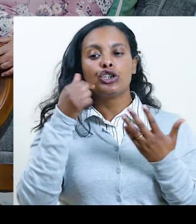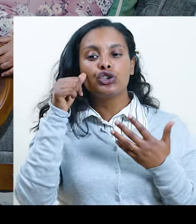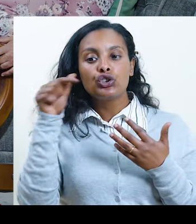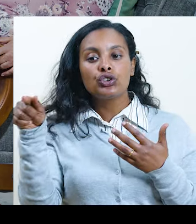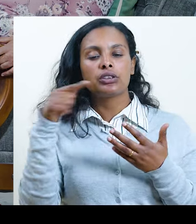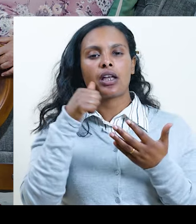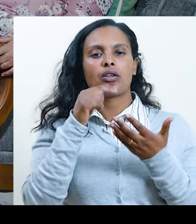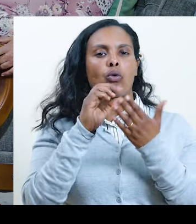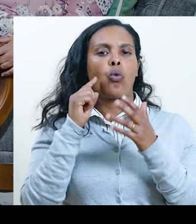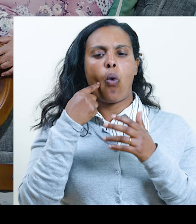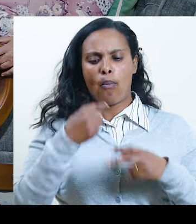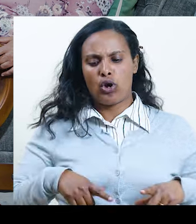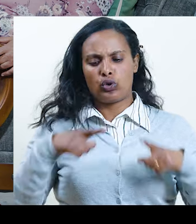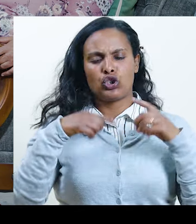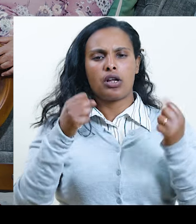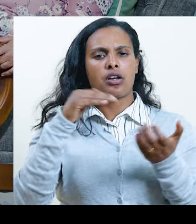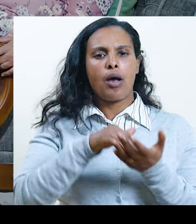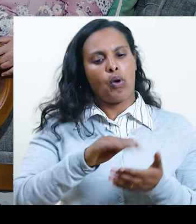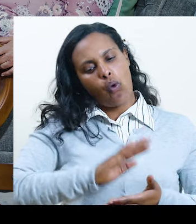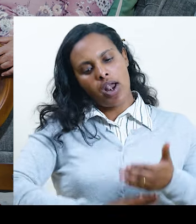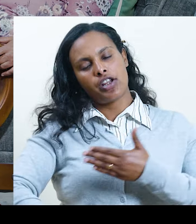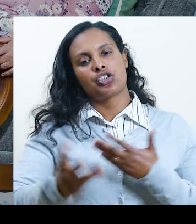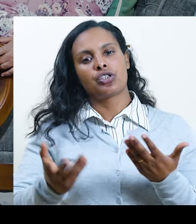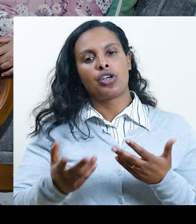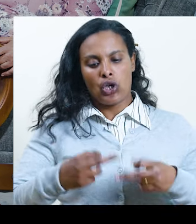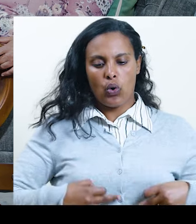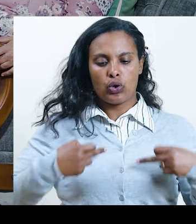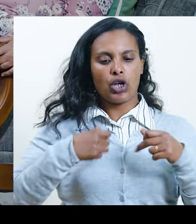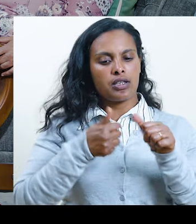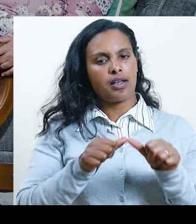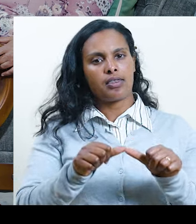እቺ ሴት እኮ መኖር እኮ ችላለች እኮ፣ ድጋሚ ወለደች፣